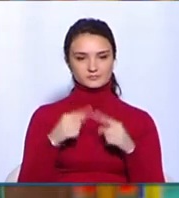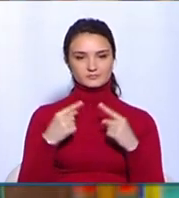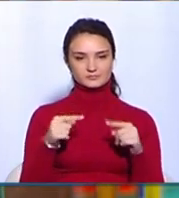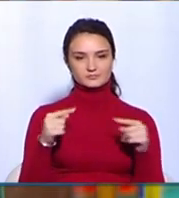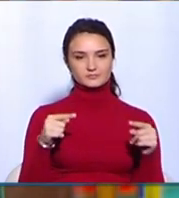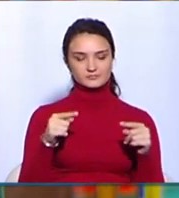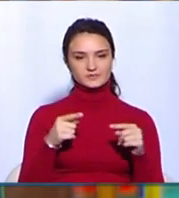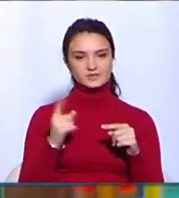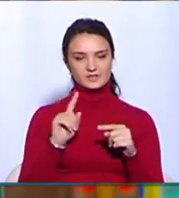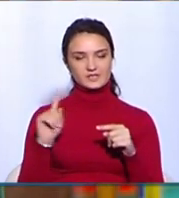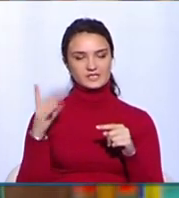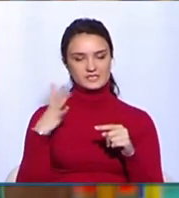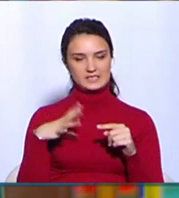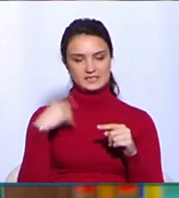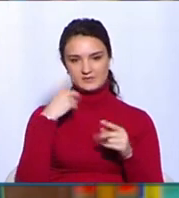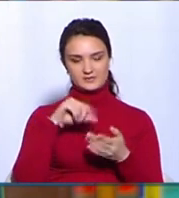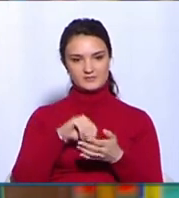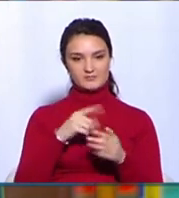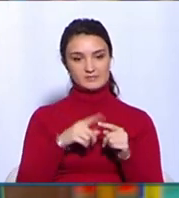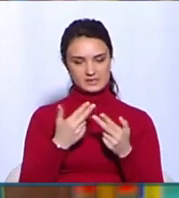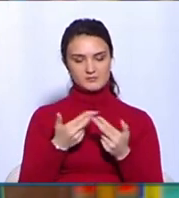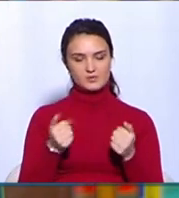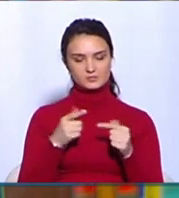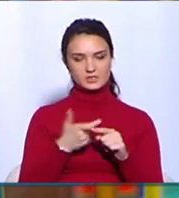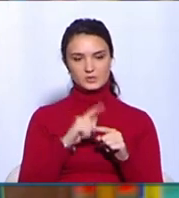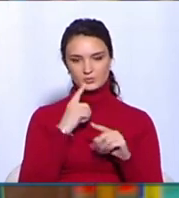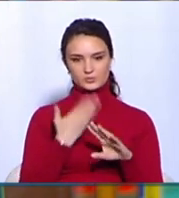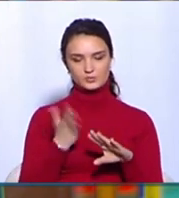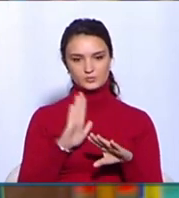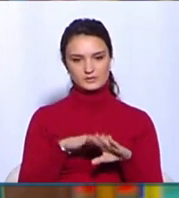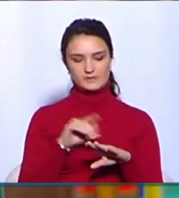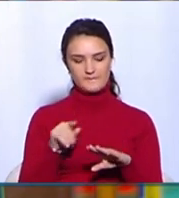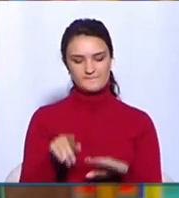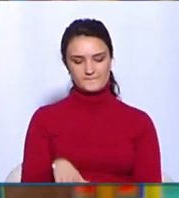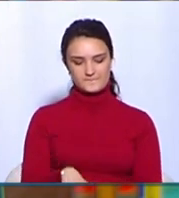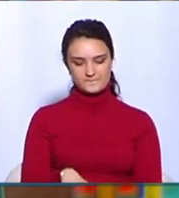სხვადასხვა როლის მორგება გიწევს. რა თქმა უნდა, ძალიან რთულია ეს